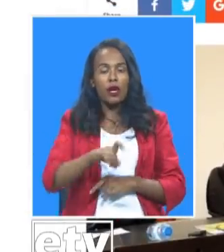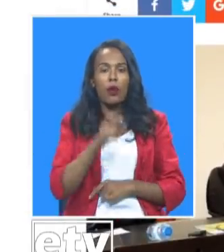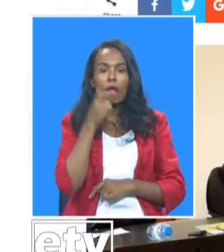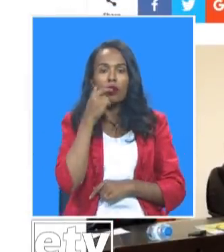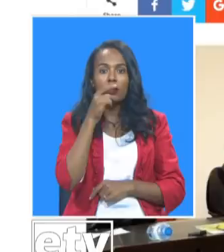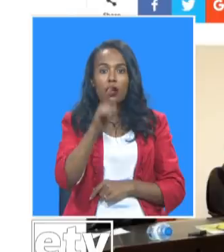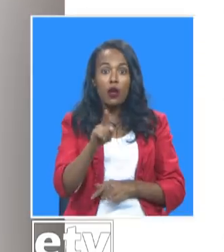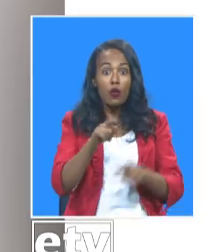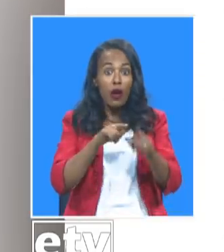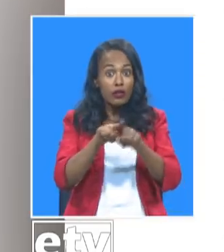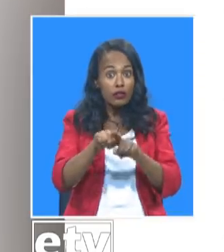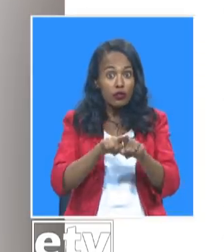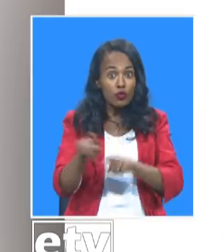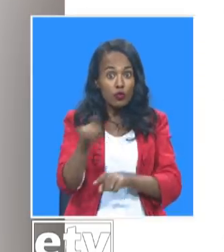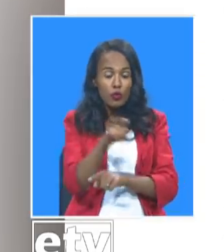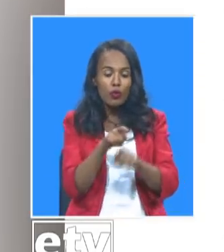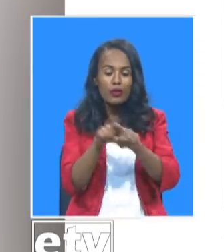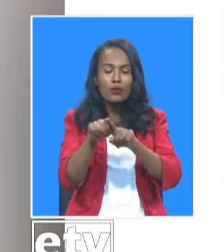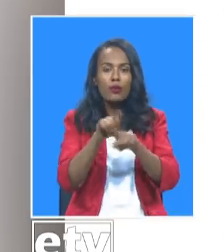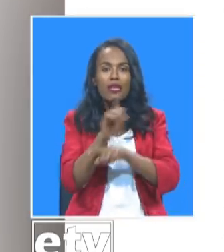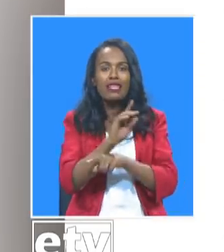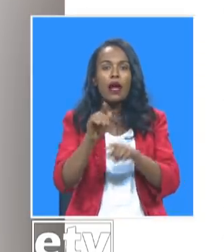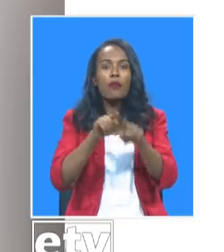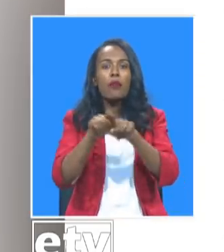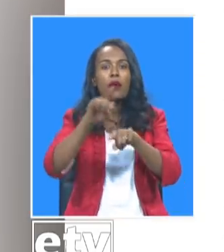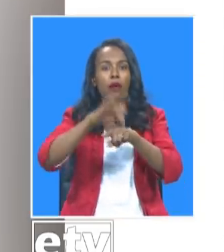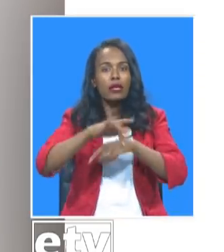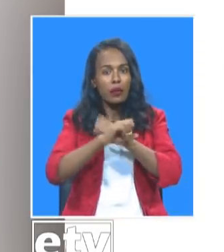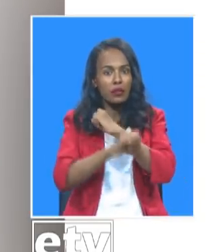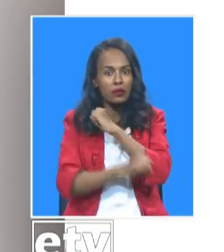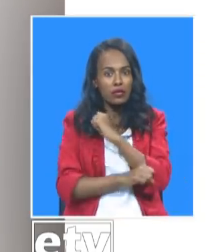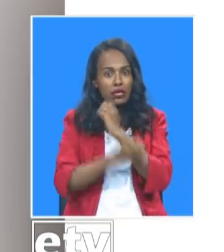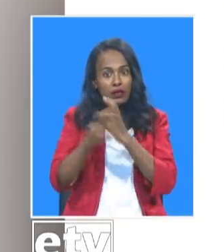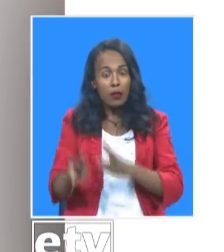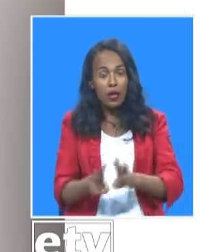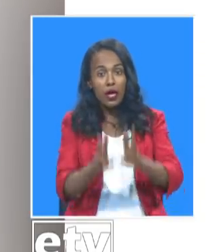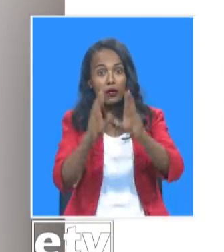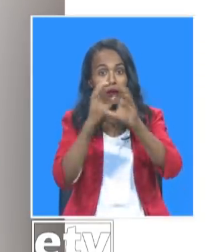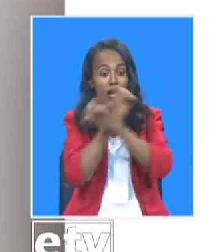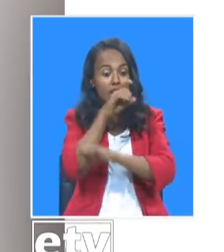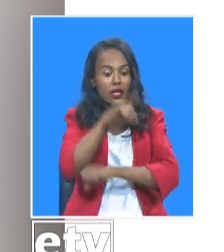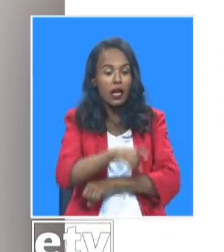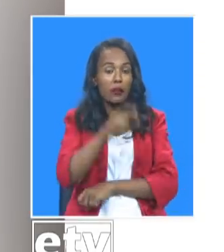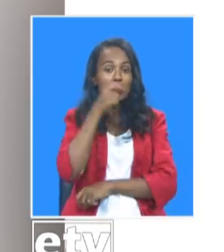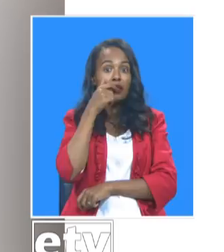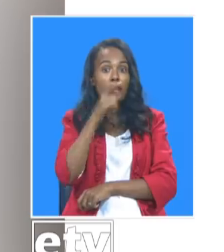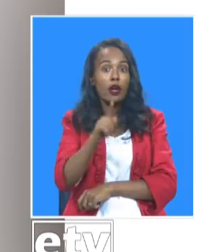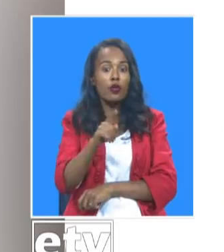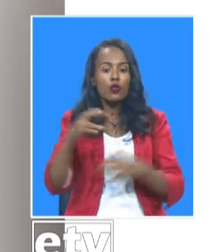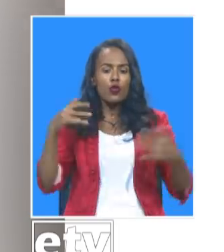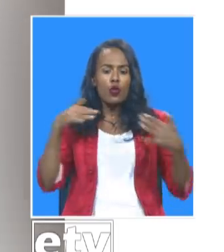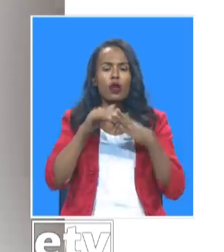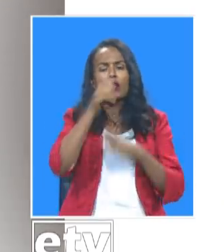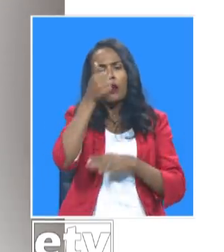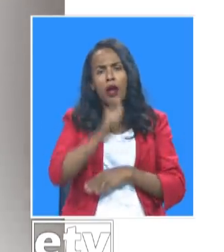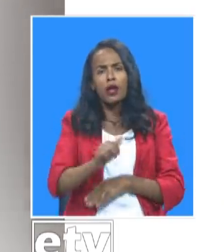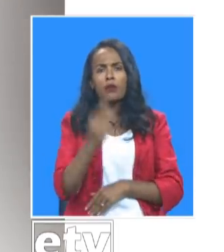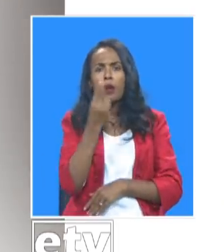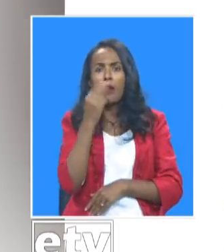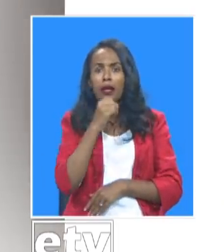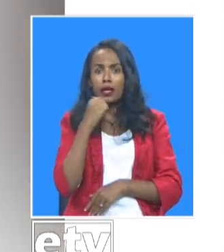አመልክቷል። ድርድሩም ቢሆን በስምምነትና በመግባባት ላይ በተመሰረተ መንገድ ማለቅ እንዳለበት የገለጹት አርበኞቹ ጦርነት ለማንም የማይበጅ